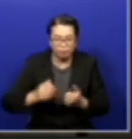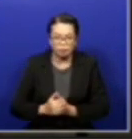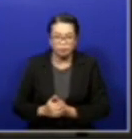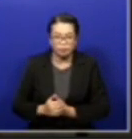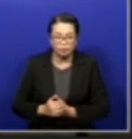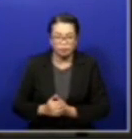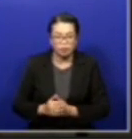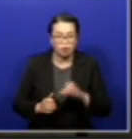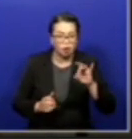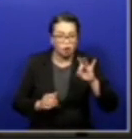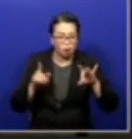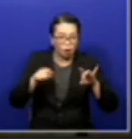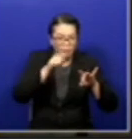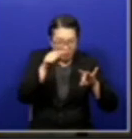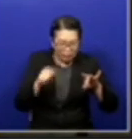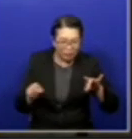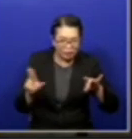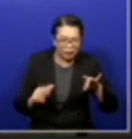100% ท่านใช้ได้แค่